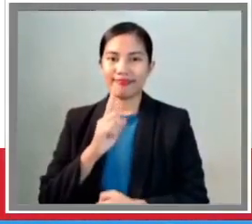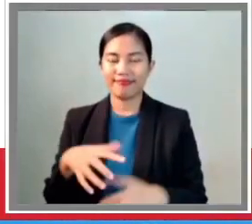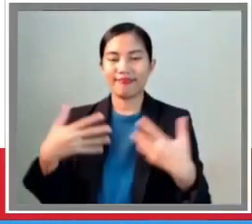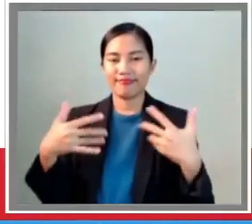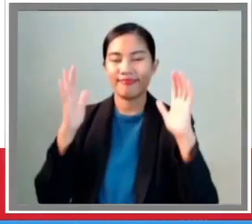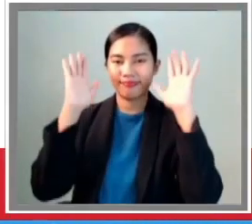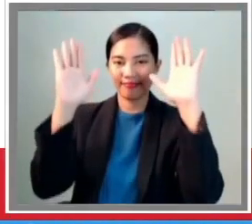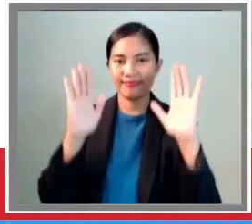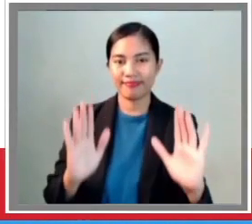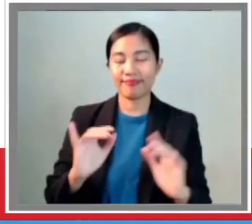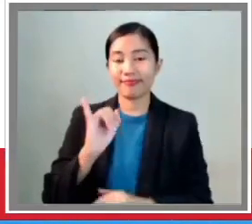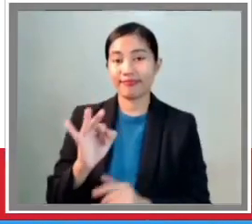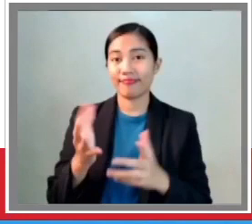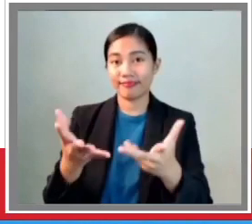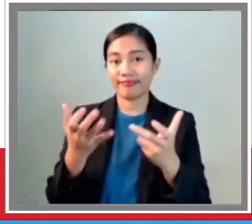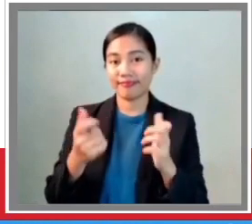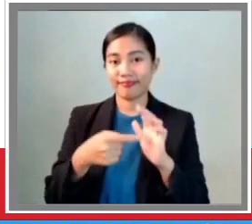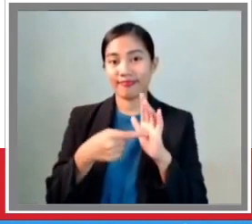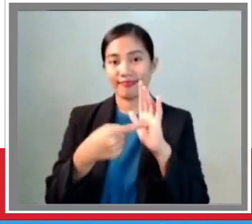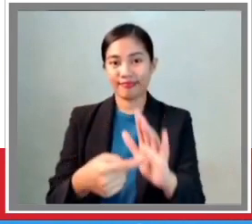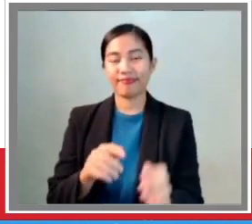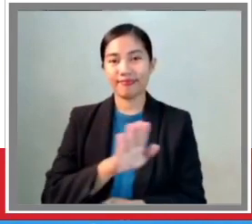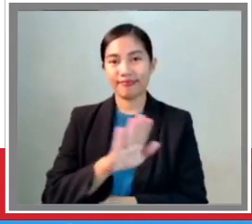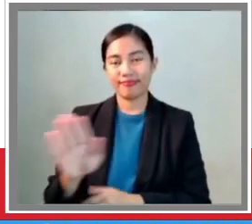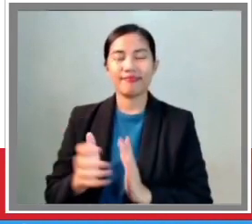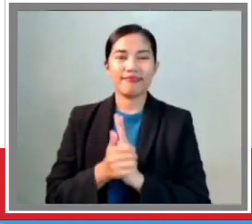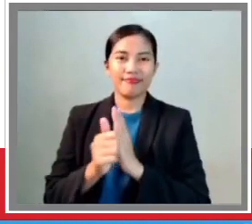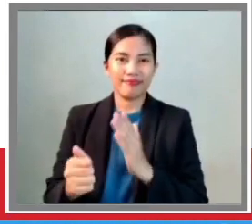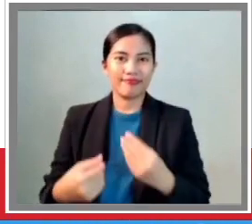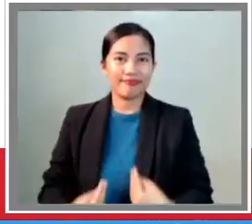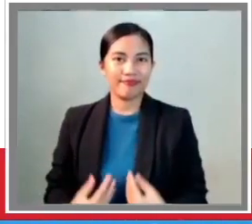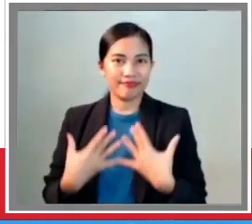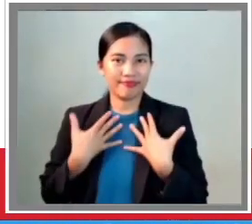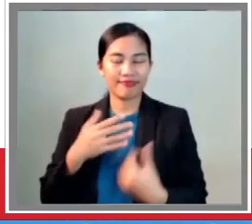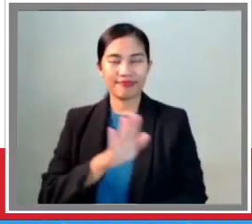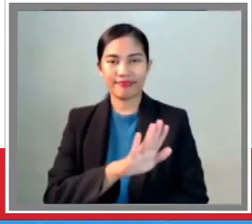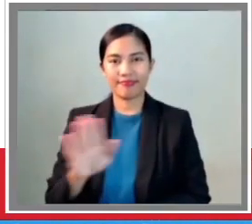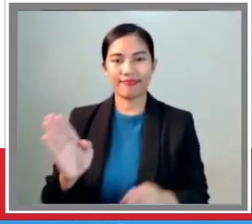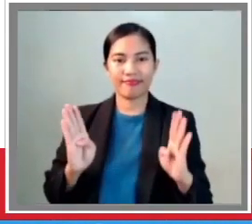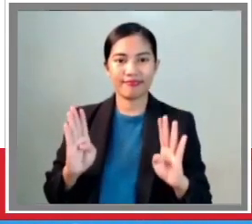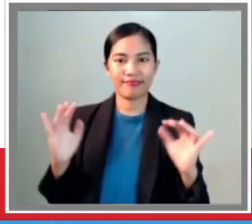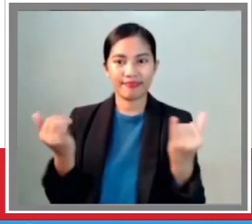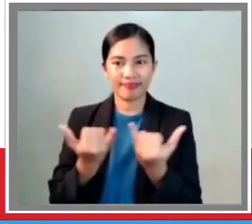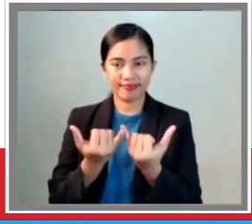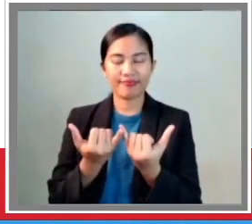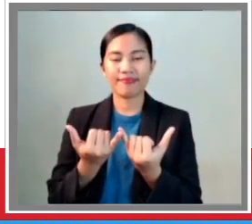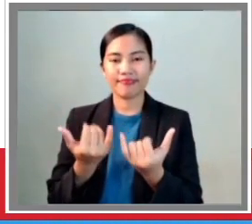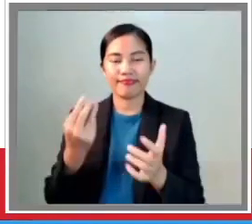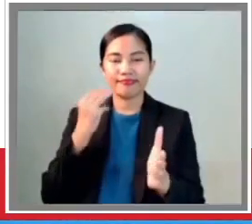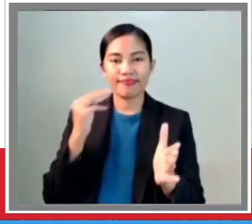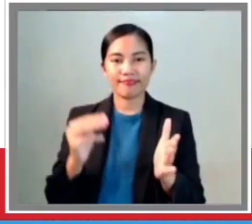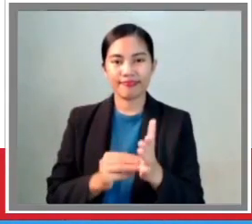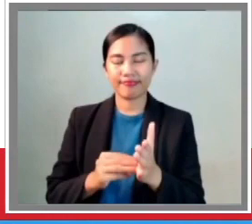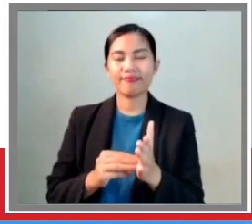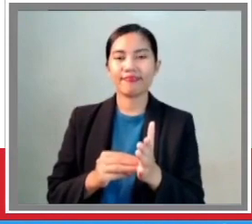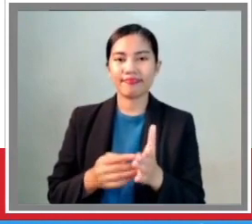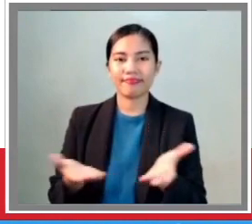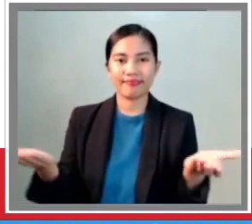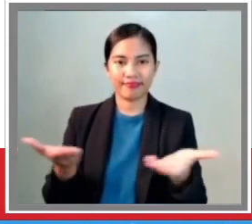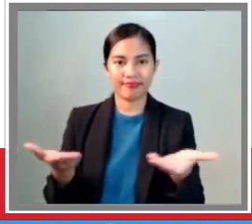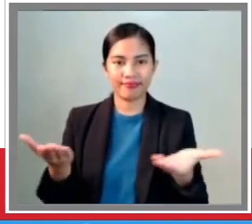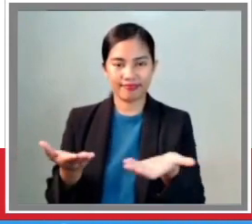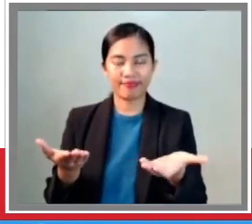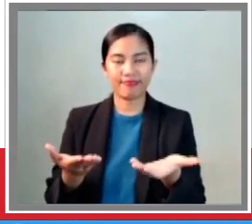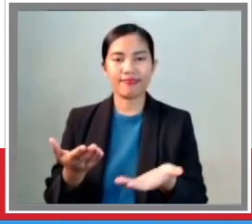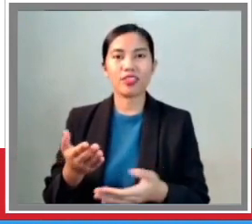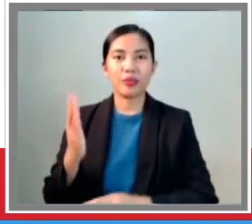ibida rin ang angking galing o inspirasyong hatid ng inyong barangay o kabarangay, mag-message lamang po sa Balitang Hali ha, sa aming Facebook page